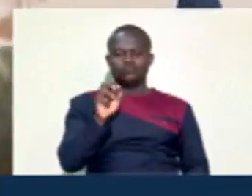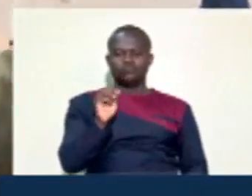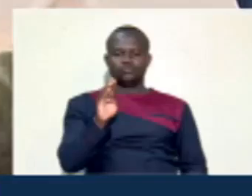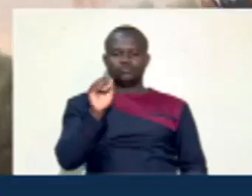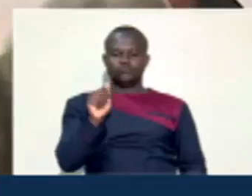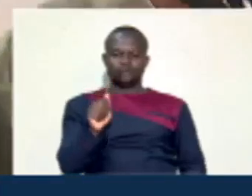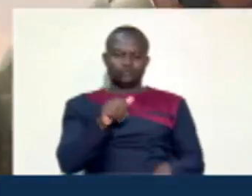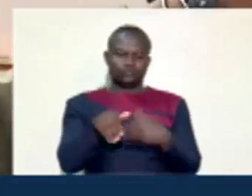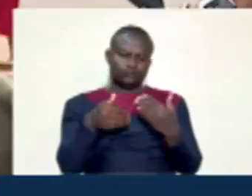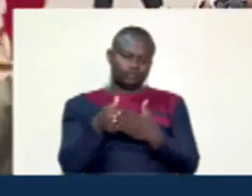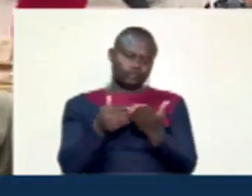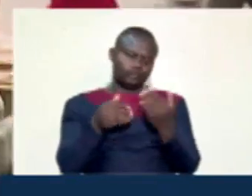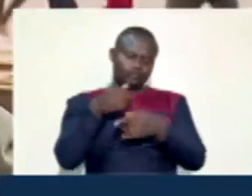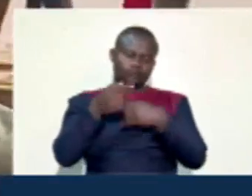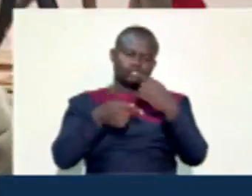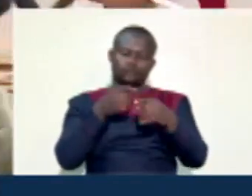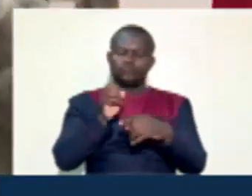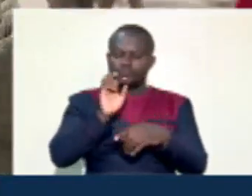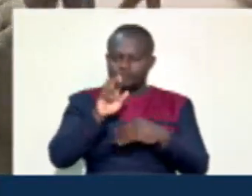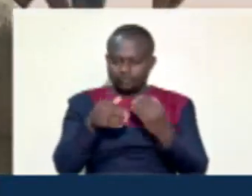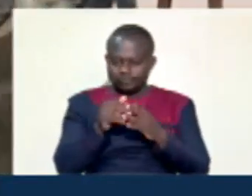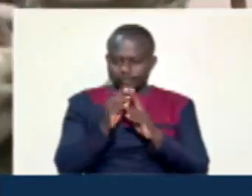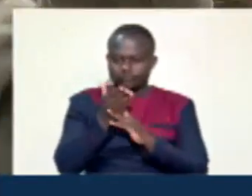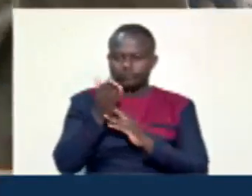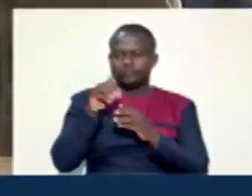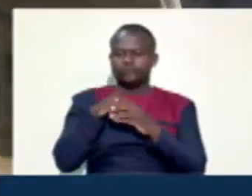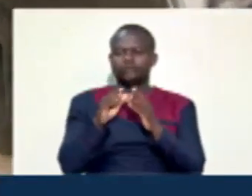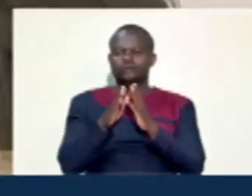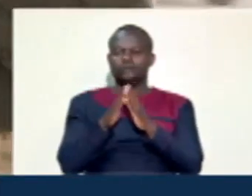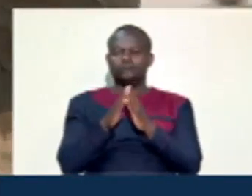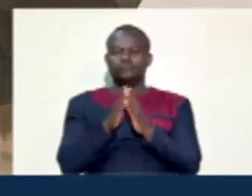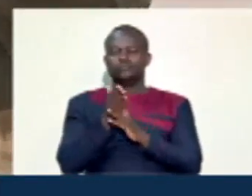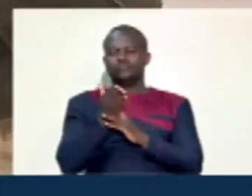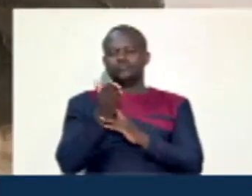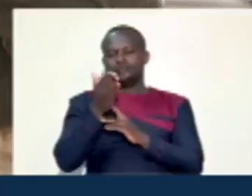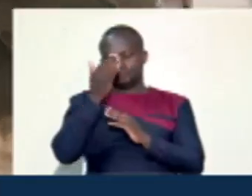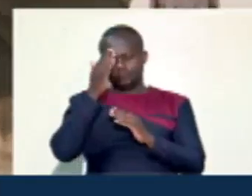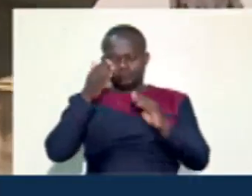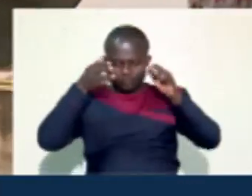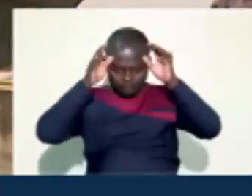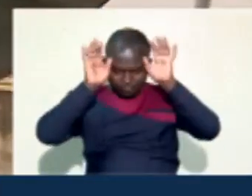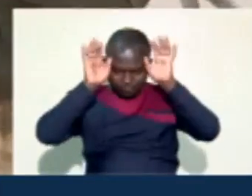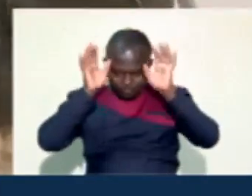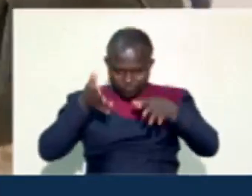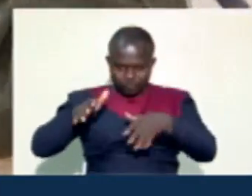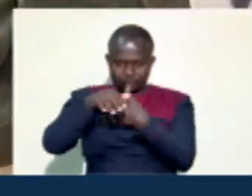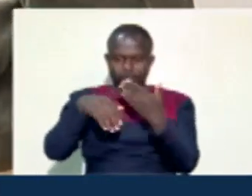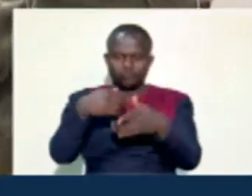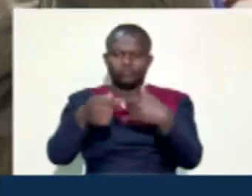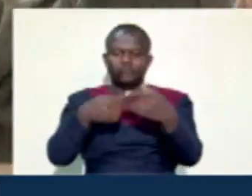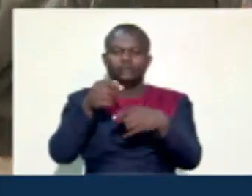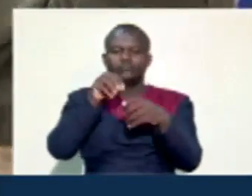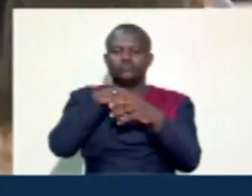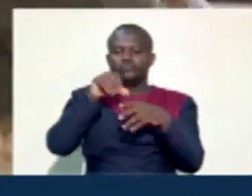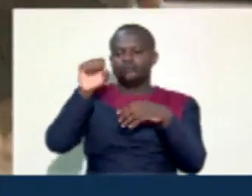kuri Puwaruru zigakomeza, cyangwa se zikaba zaca mu mujyi zigaca i Nyamirambo zigatunguka Ruriba zikomeza zijya mu